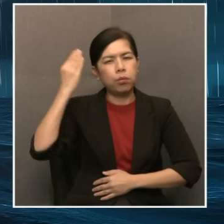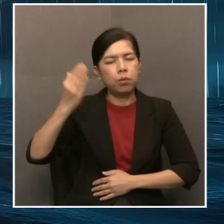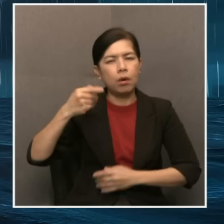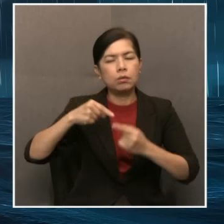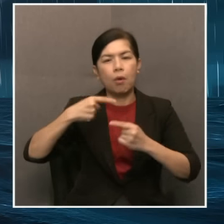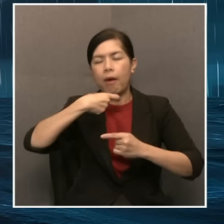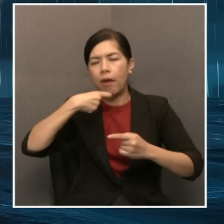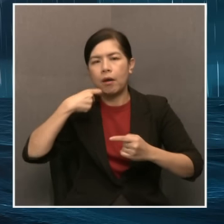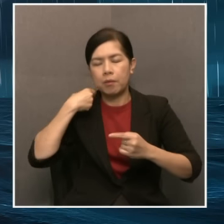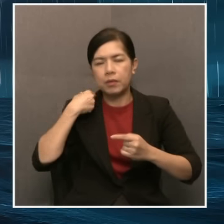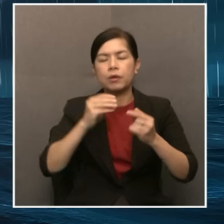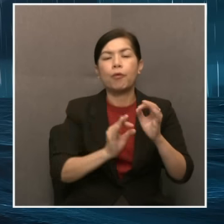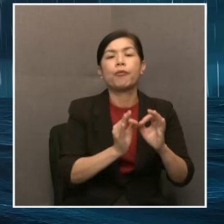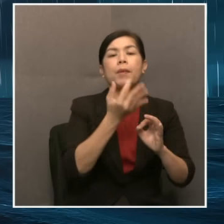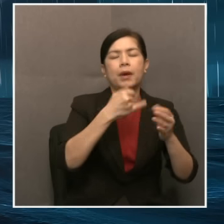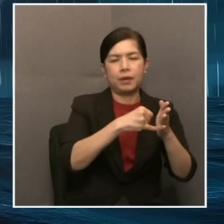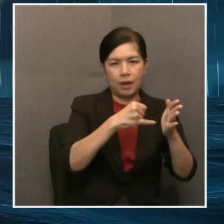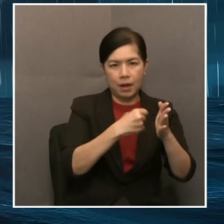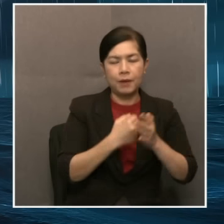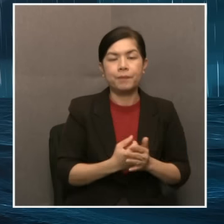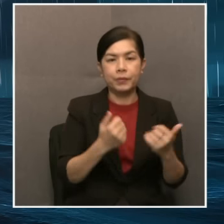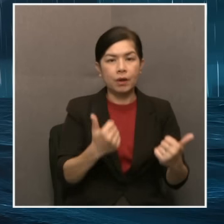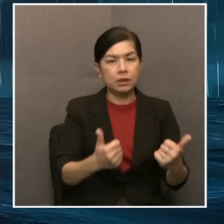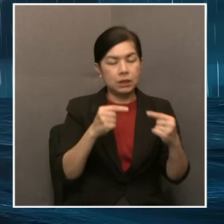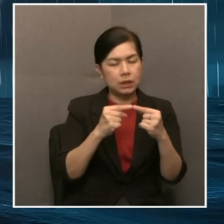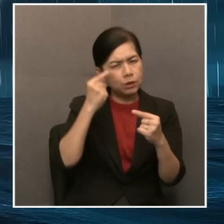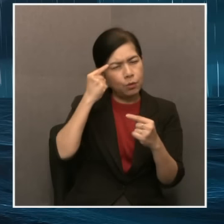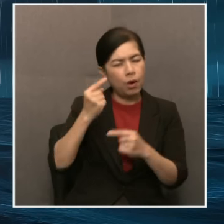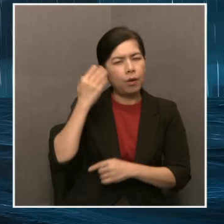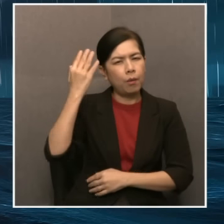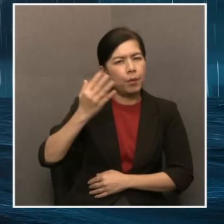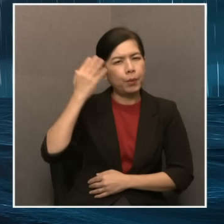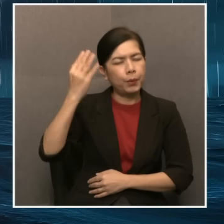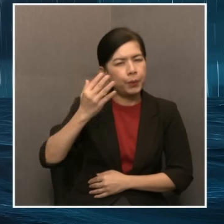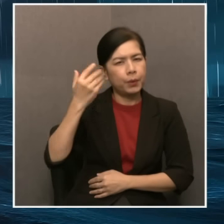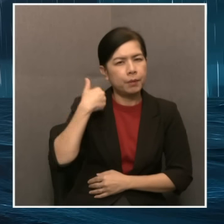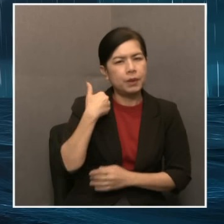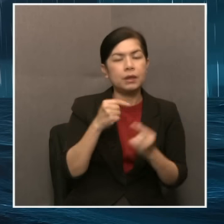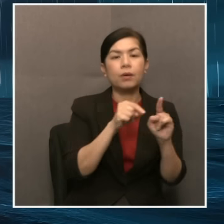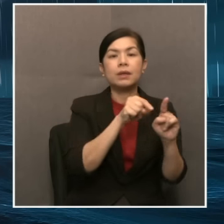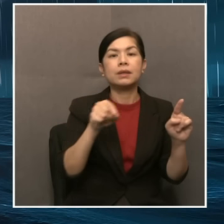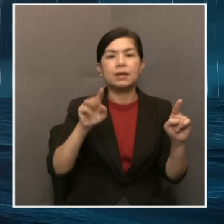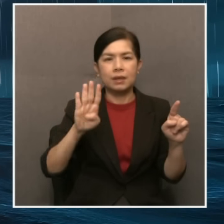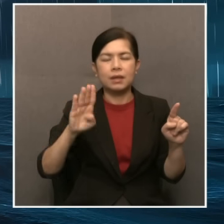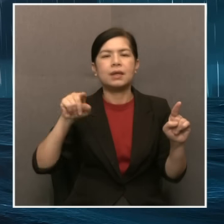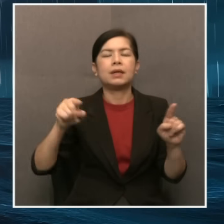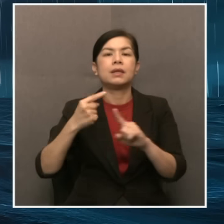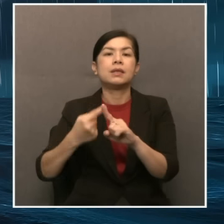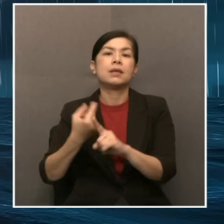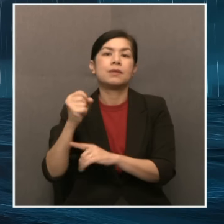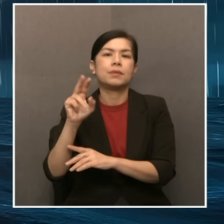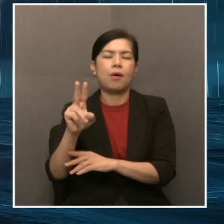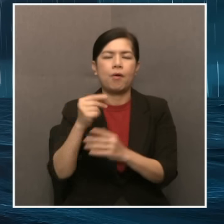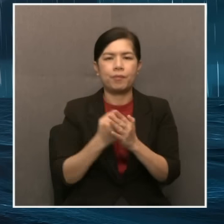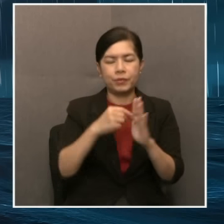าดว่ามวลอากาศเย็นหรือลมหนาวระลอกนี้จะเริ่มมีกำลังอ่อนลง 1-4 ธันวาคมซึ่งจะทำให้ประเทศไทยตอนบนมี